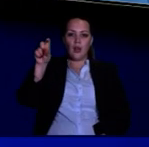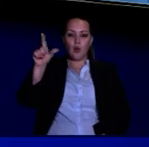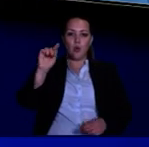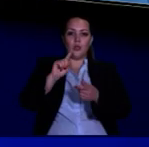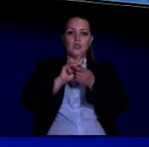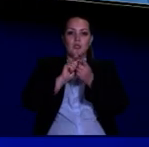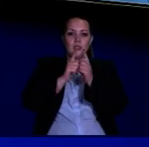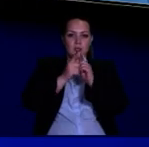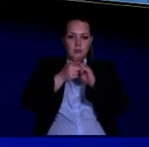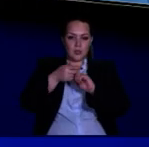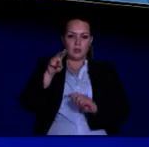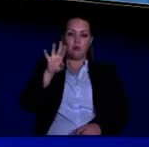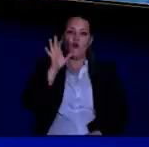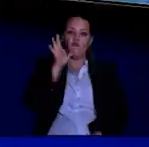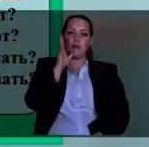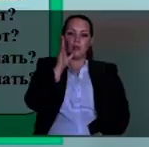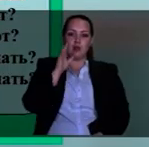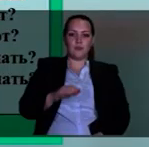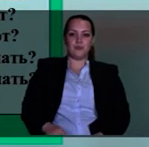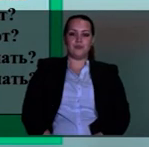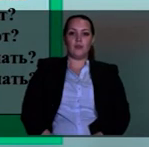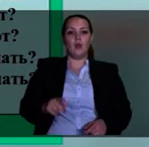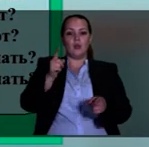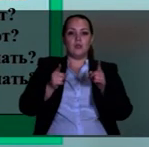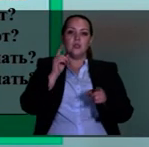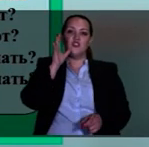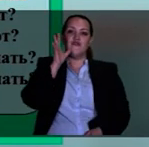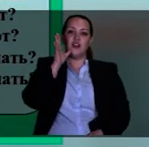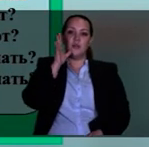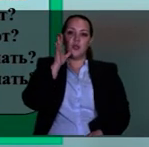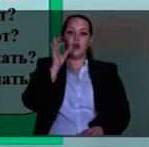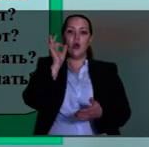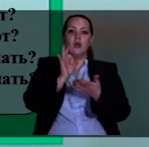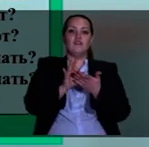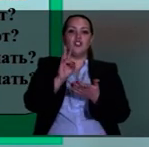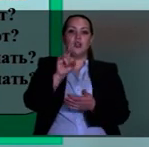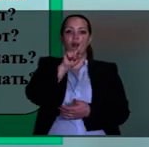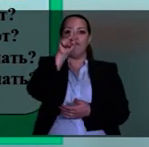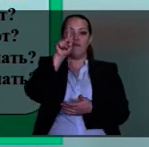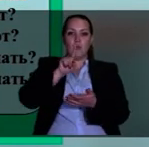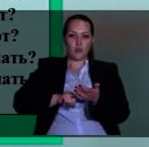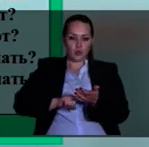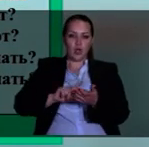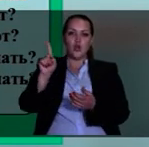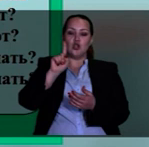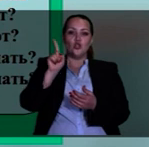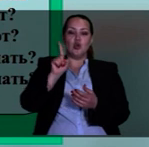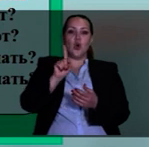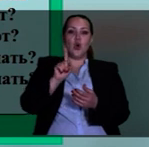изменяются по временам. В настоящем времени они отвечают на вопросы: что